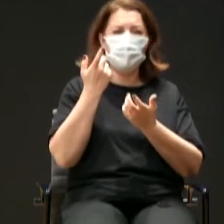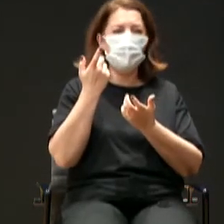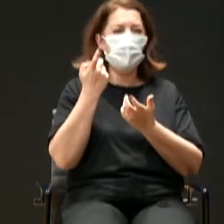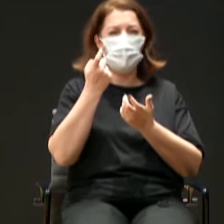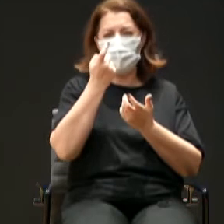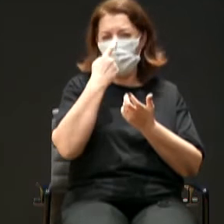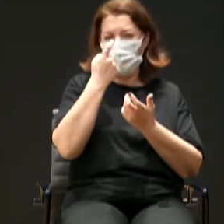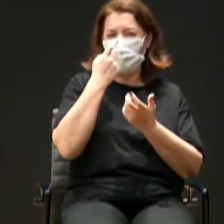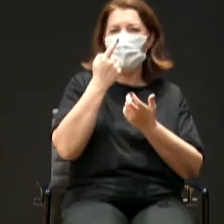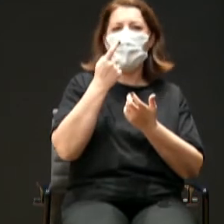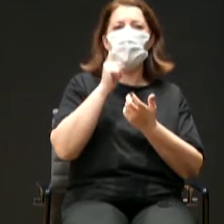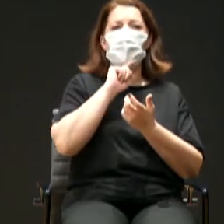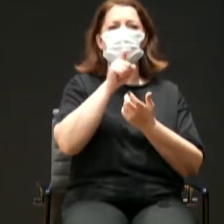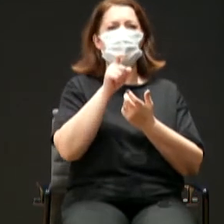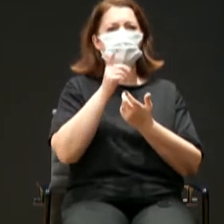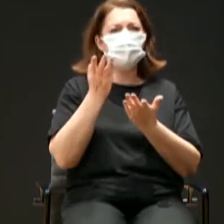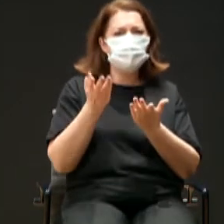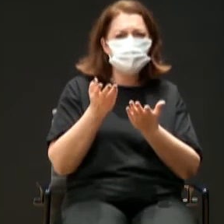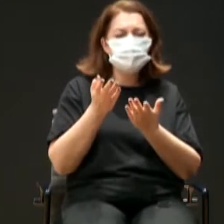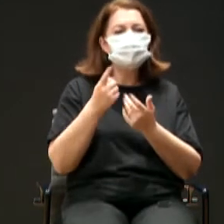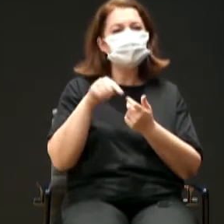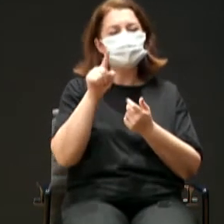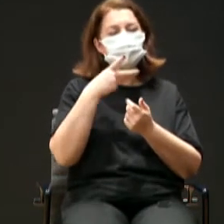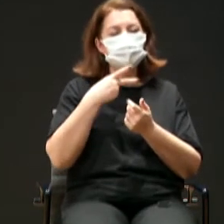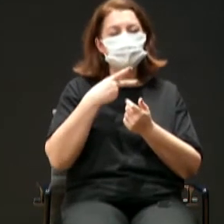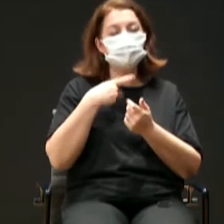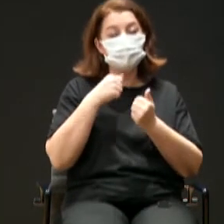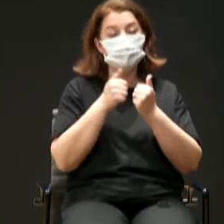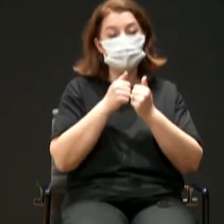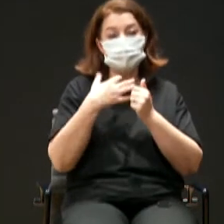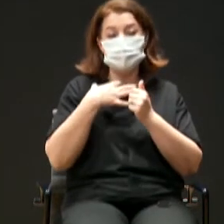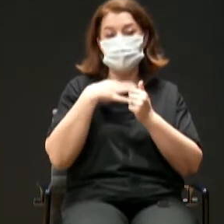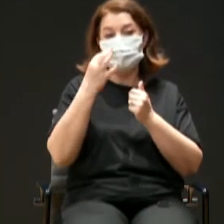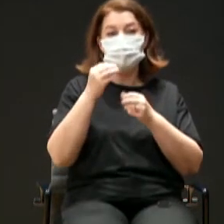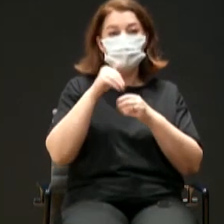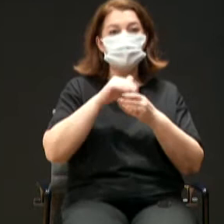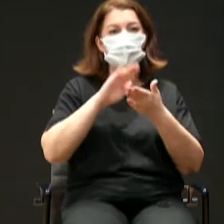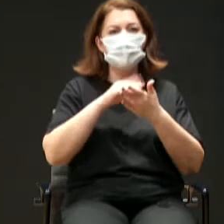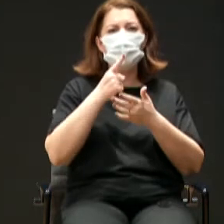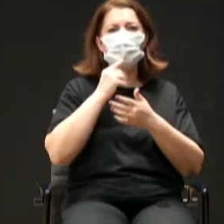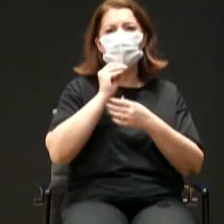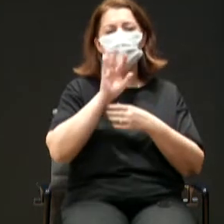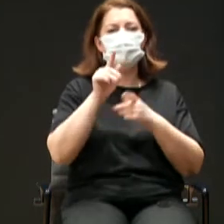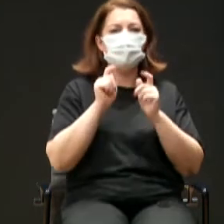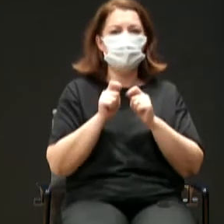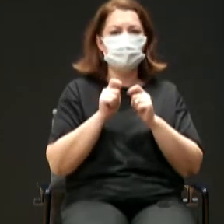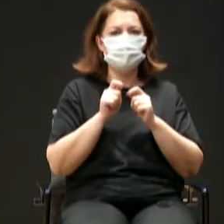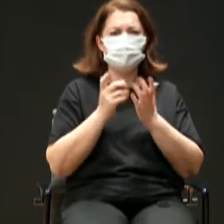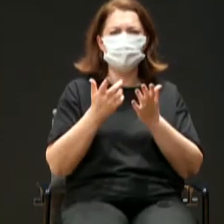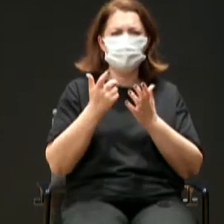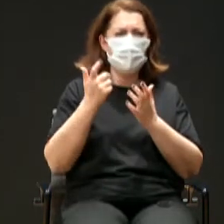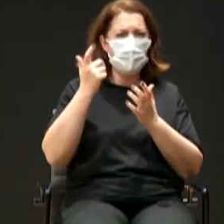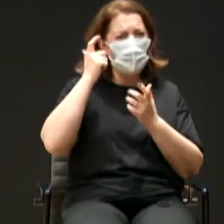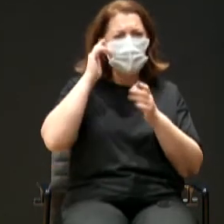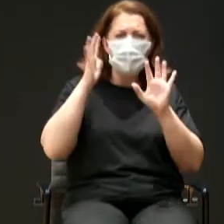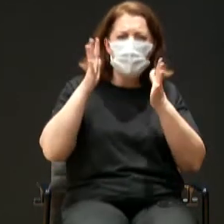değil. Çünkü siz bizim gibi birlikte seçildiğimiz meclis arkadaşlarınıza bile hakaret ettiniz. Ne dangalak